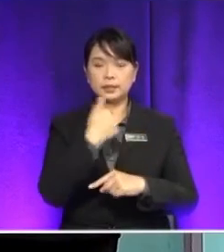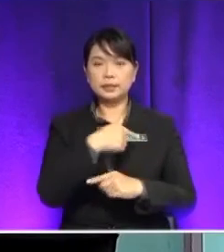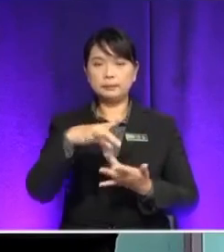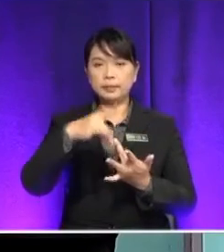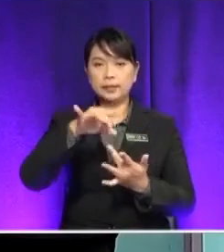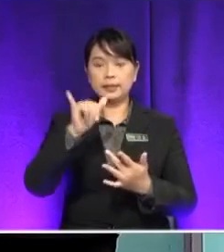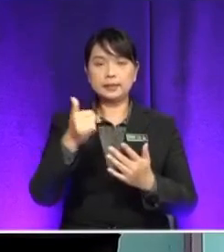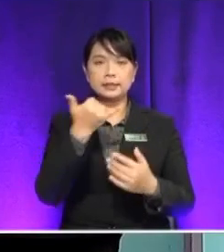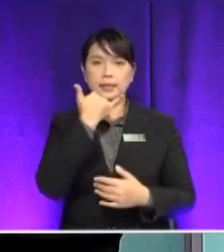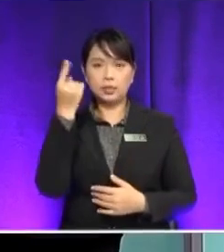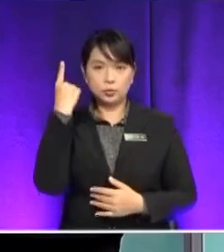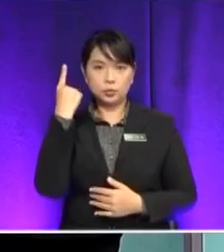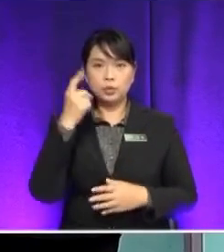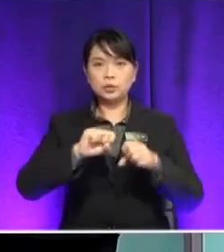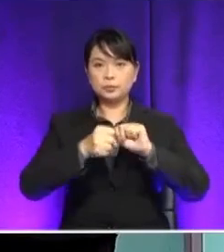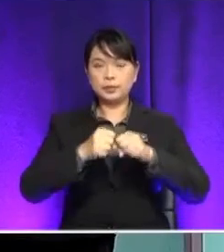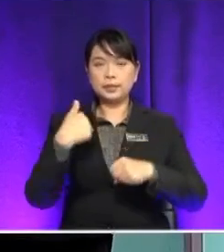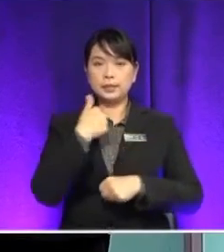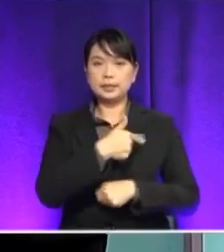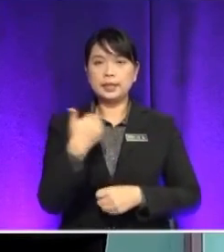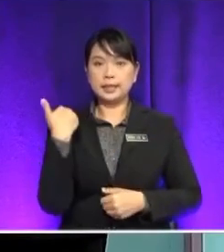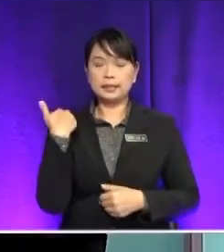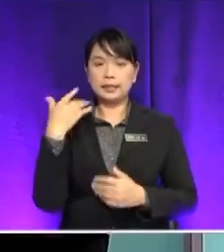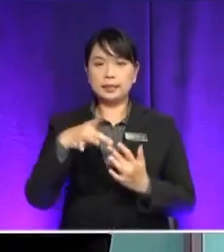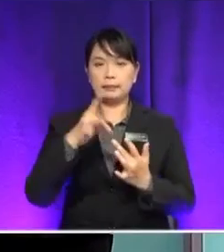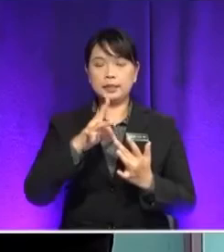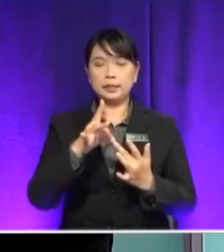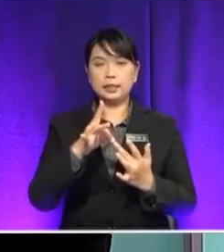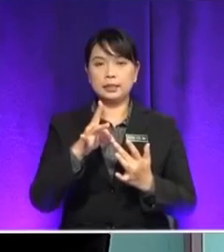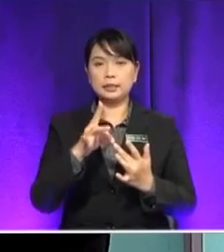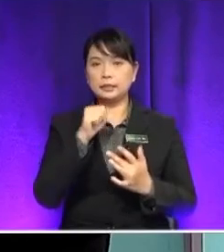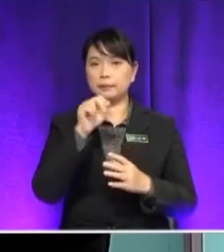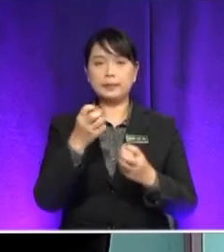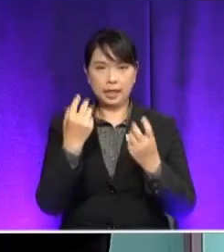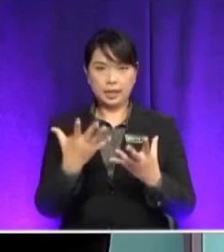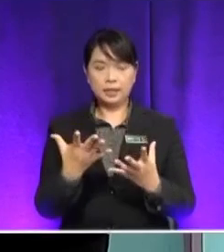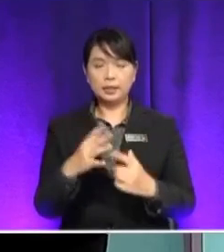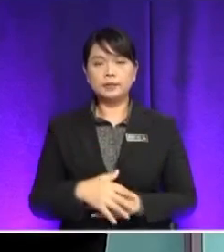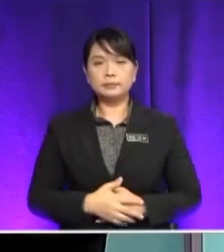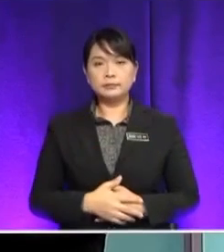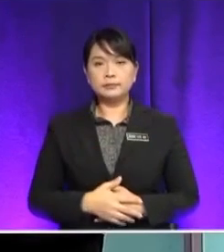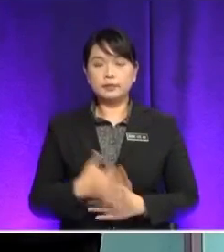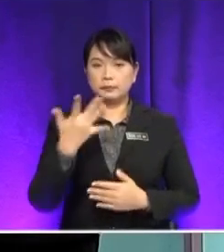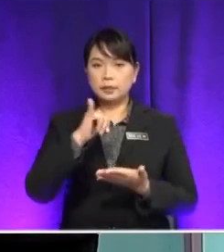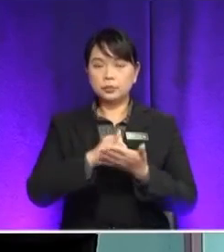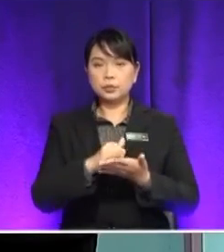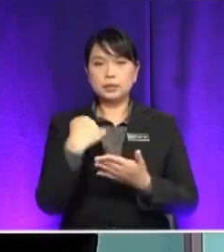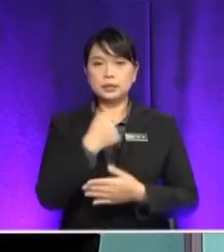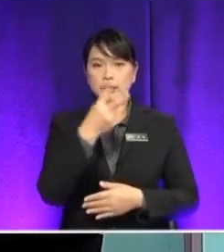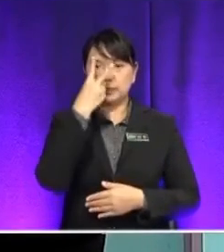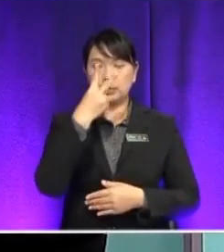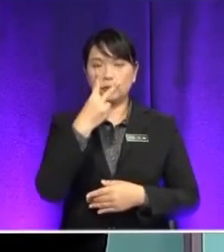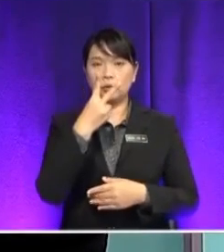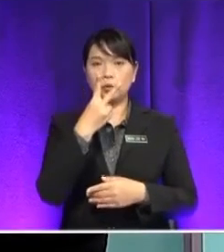pilih yang salah supaya kita terhadap pilihan jawaban gitu tak hanyalah oke yang keduanya kena tengok tugasan yang